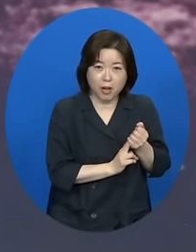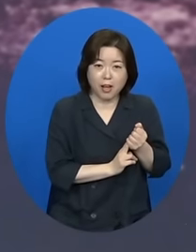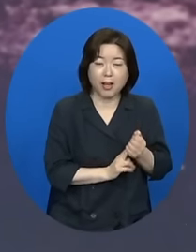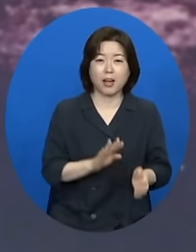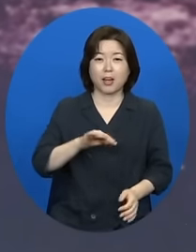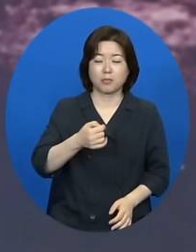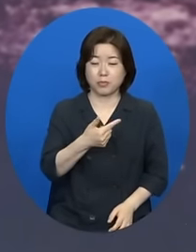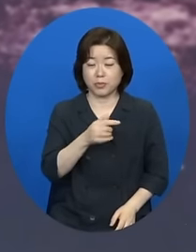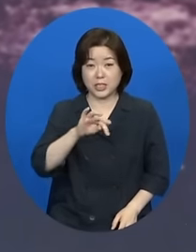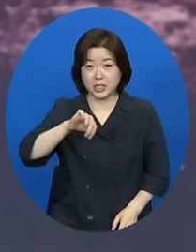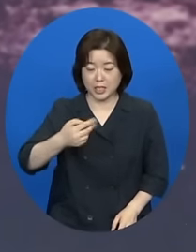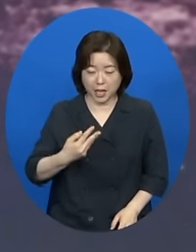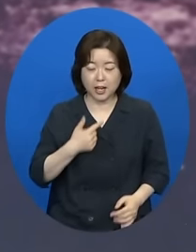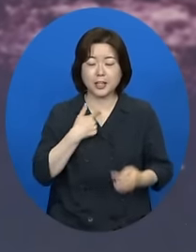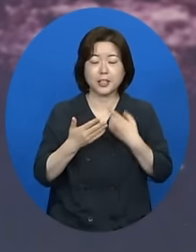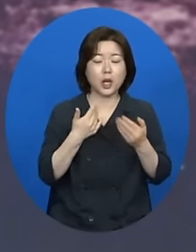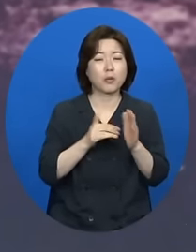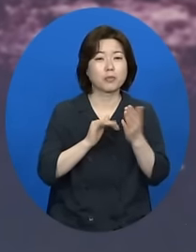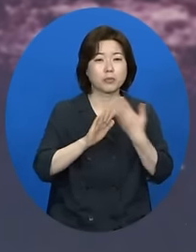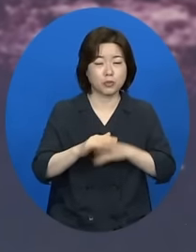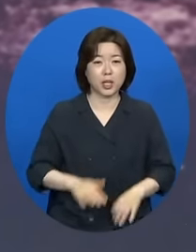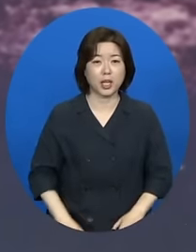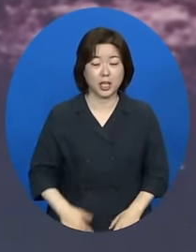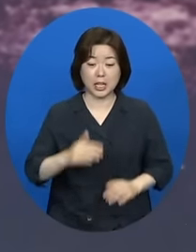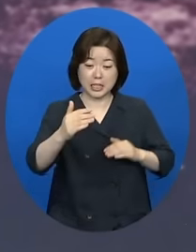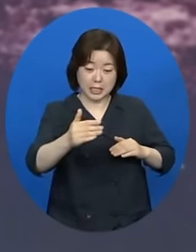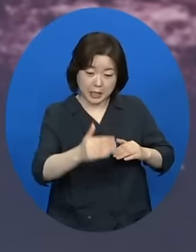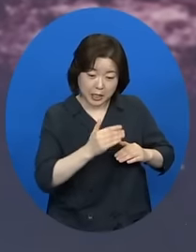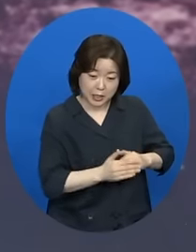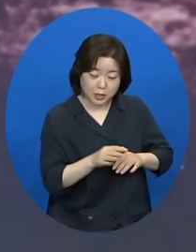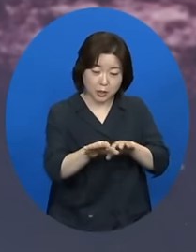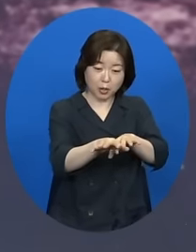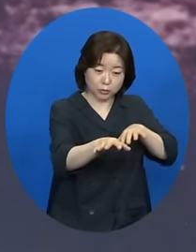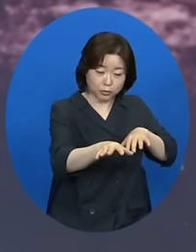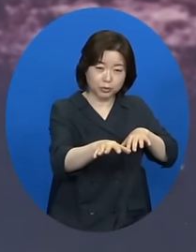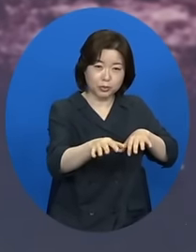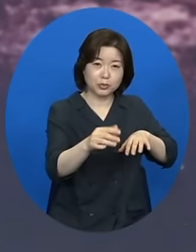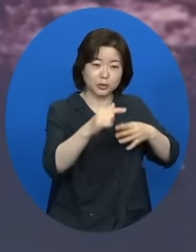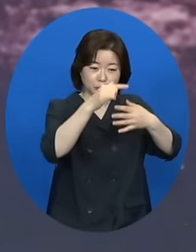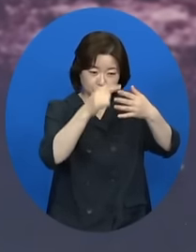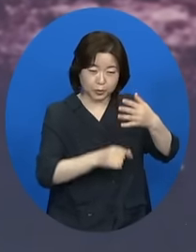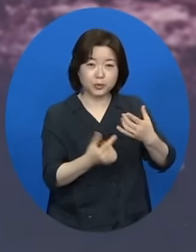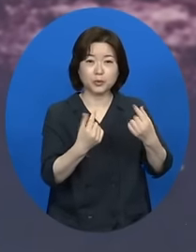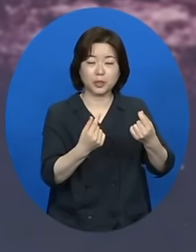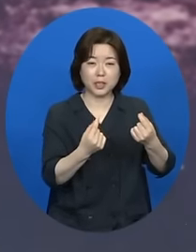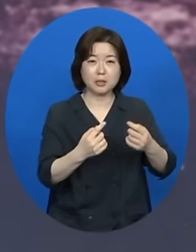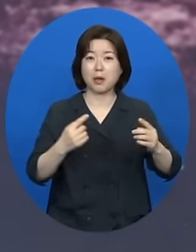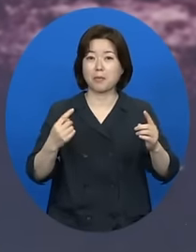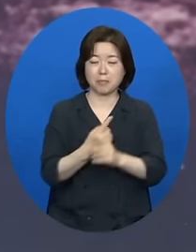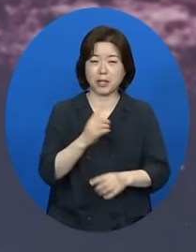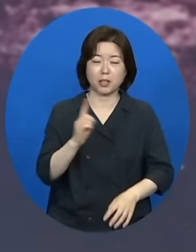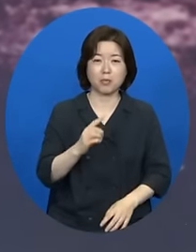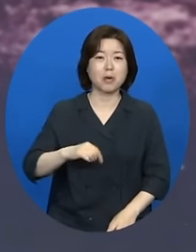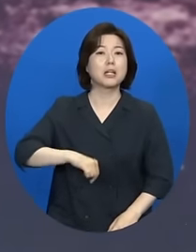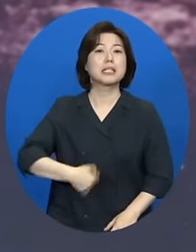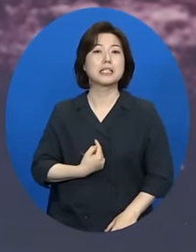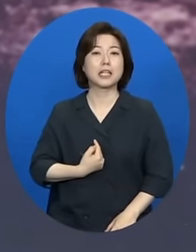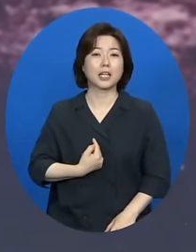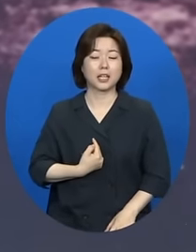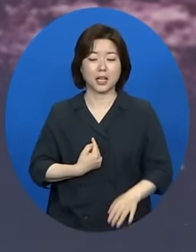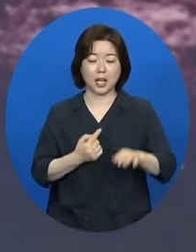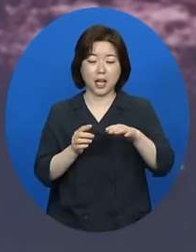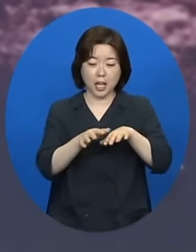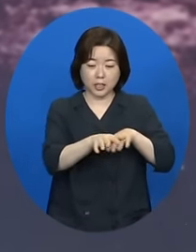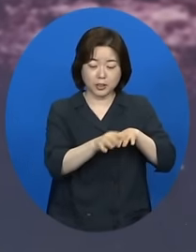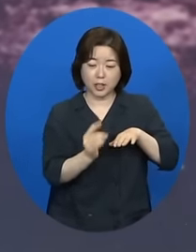분열을 경험한 뒤에 여전히 이 순서대로 하는 건 동일하지만 바뀐 게 뭐냐면 자기가 그들의